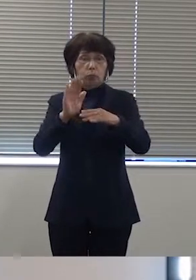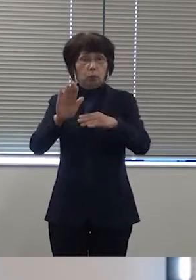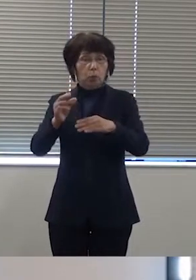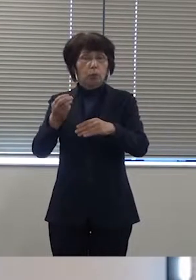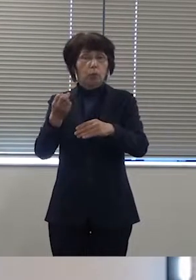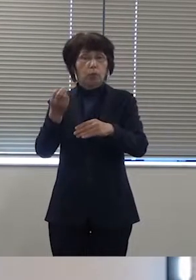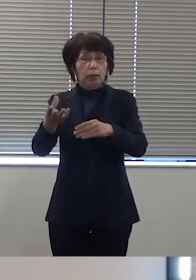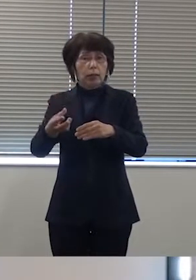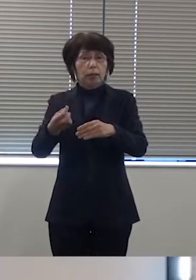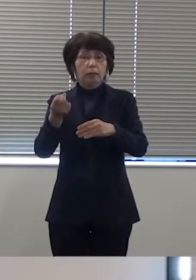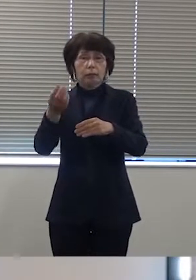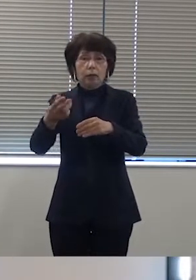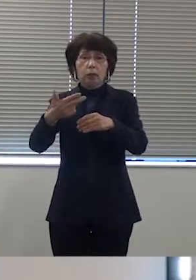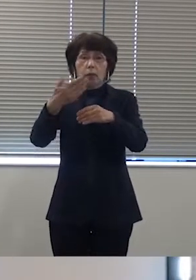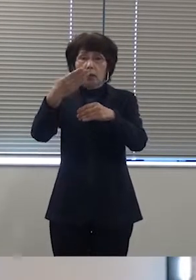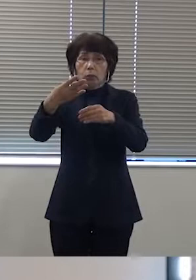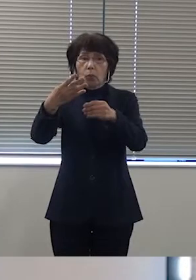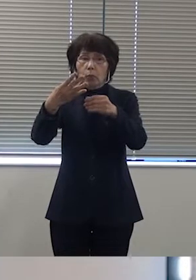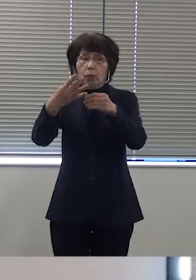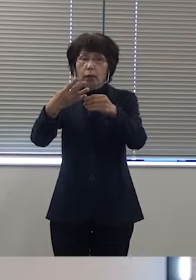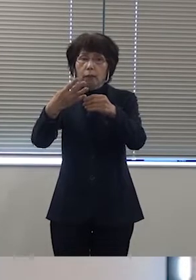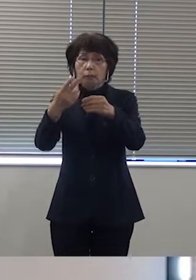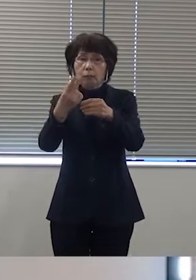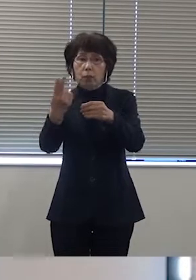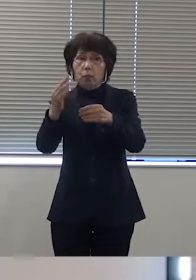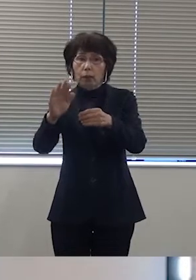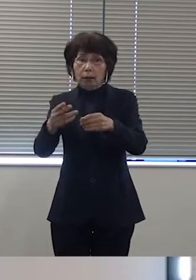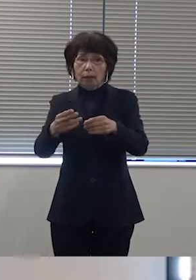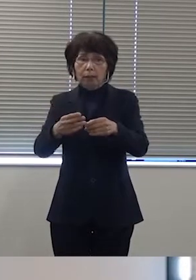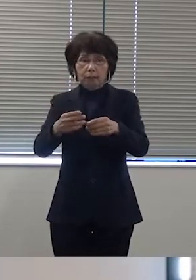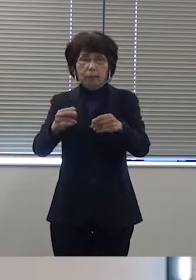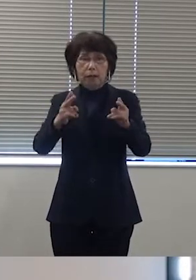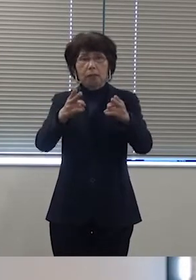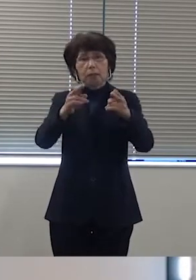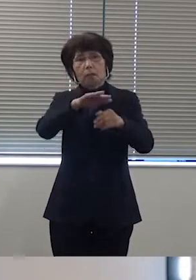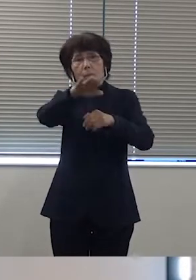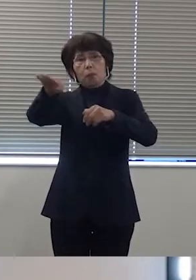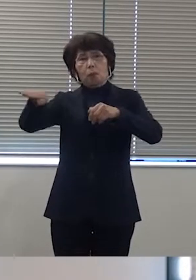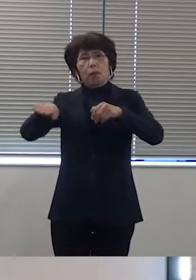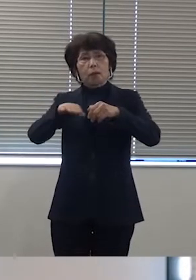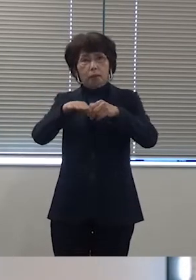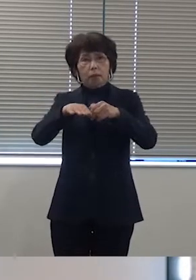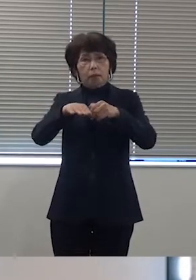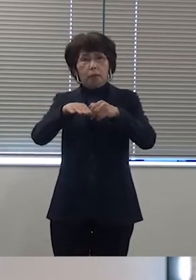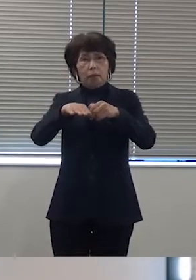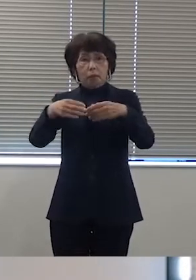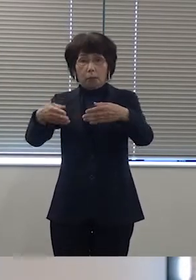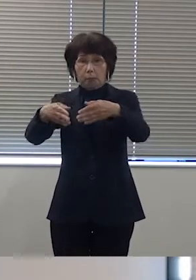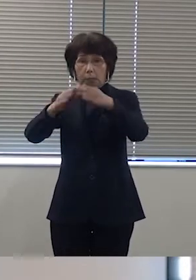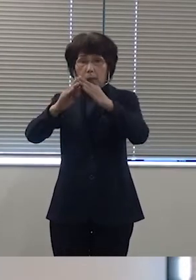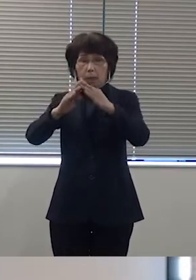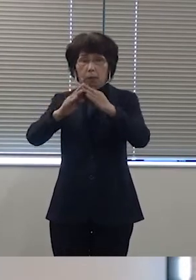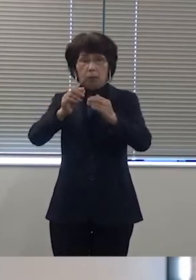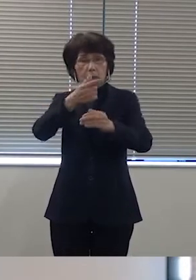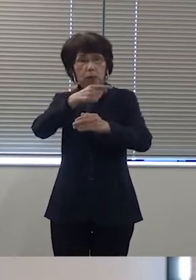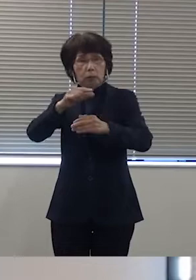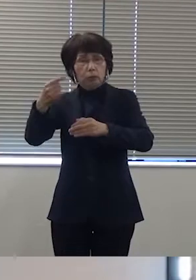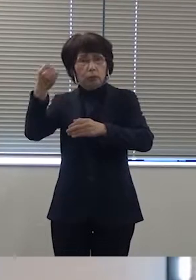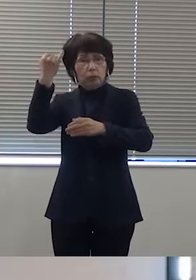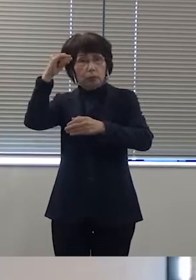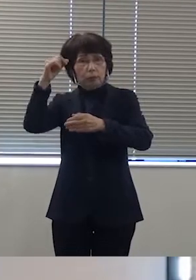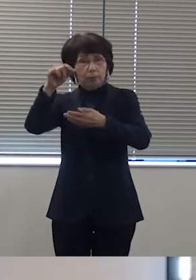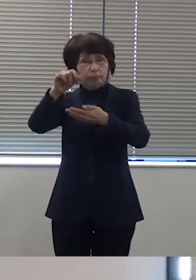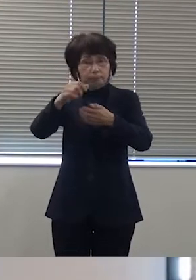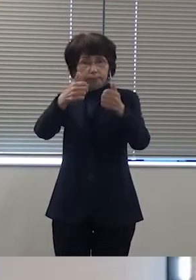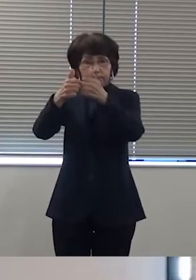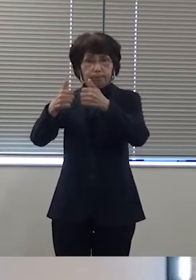会議を立ち上げたいというふうに考えております。で、有識者の様々なご意見をいただきながら、具体的な検討